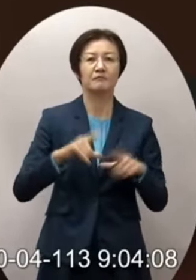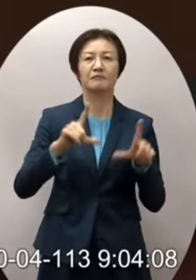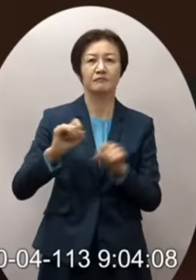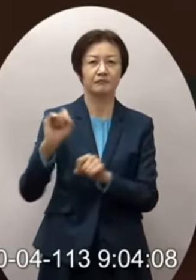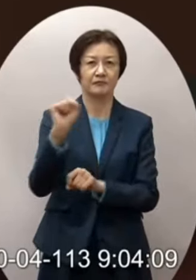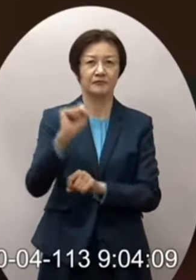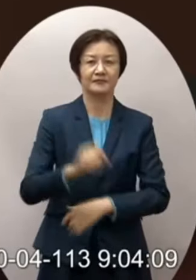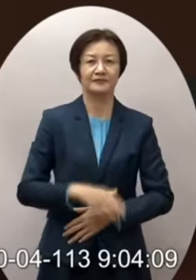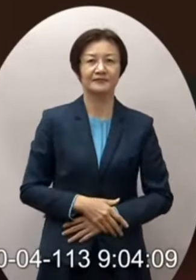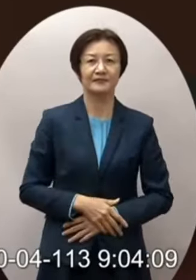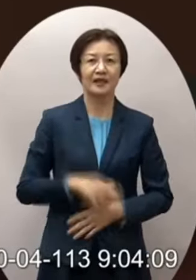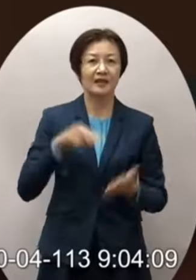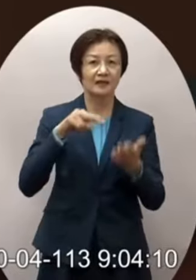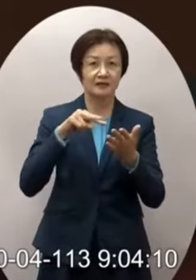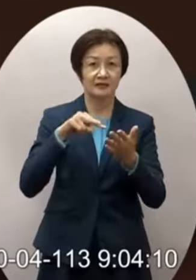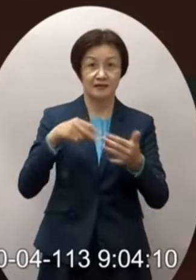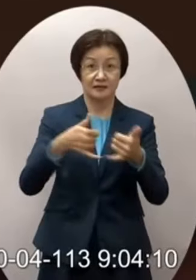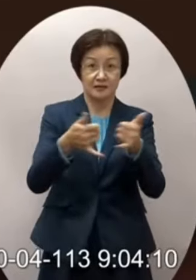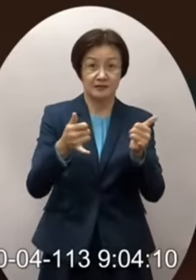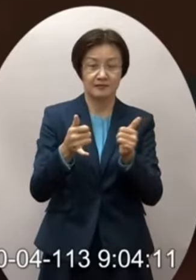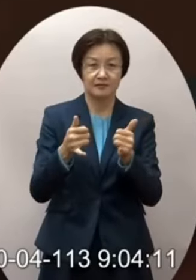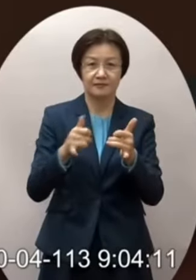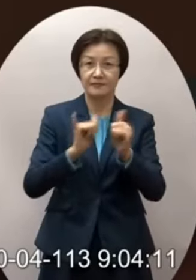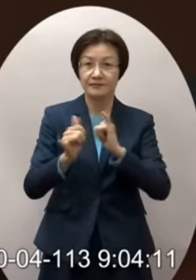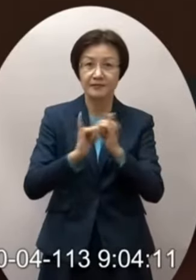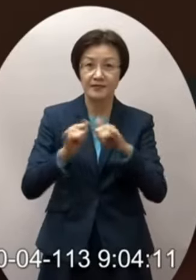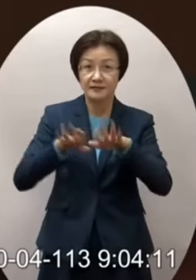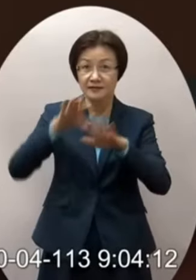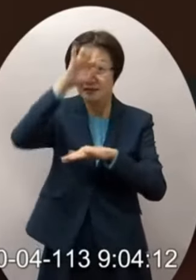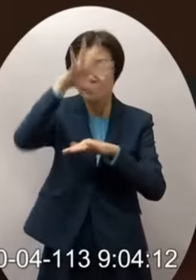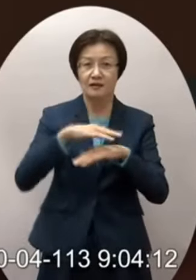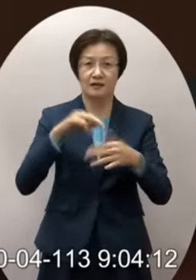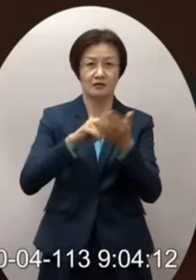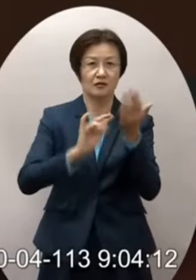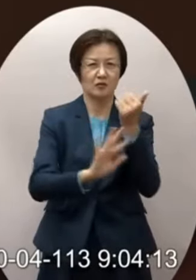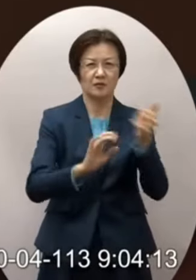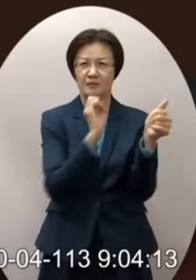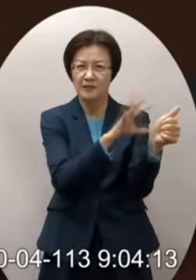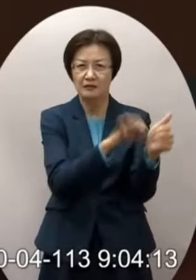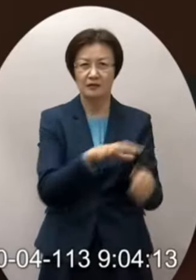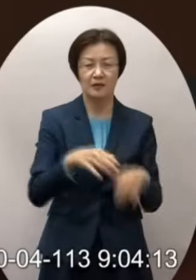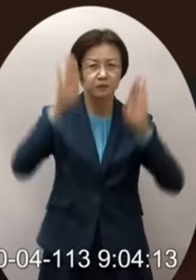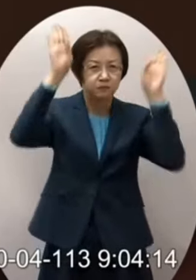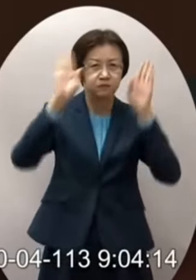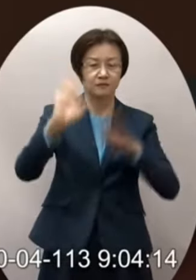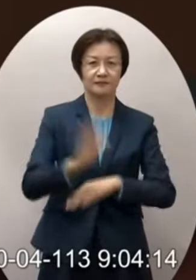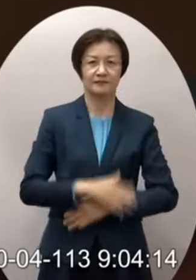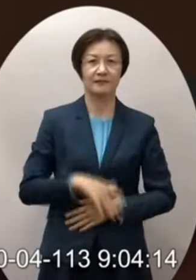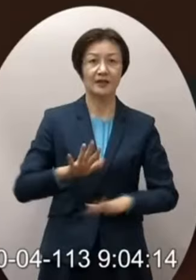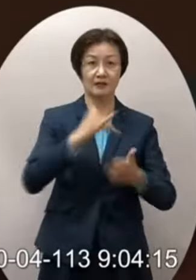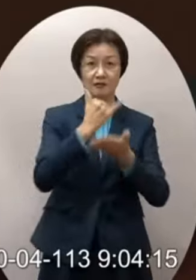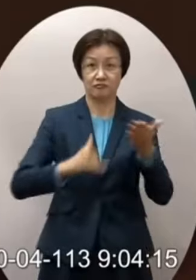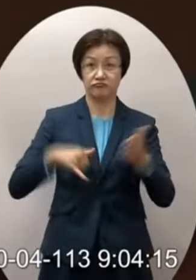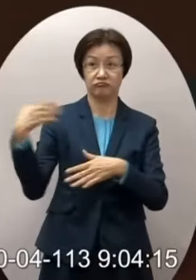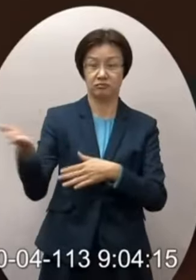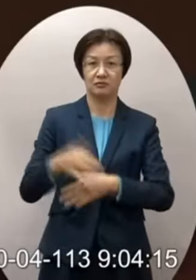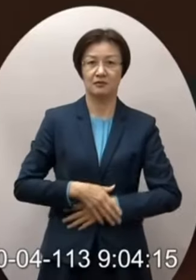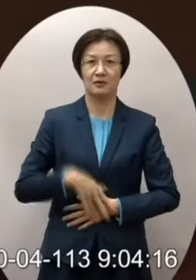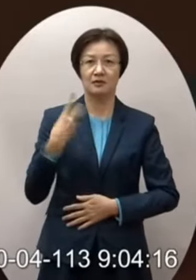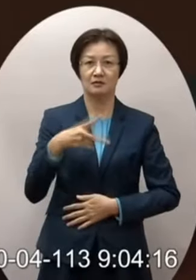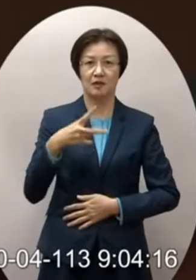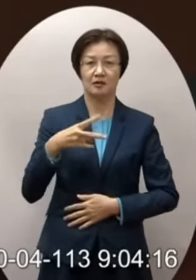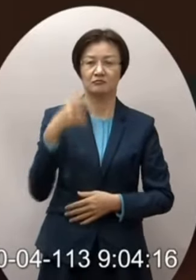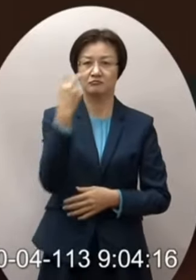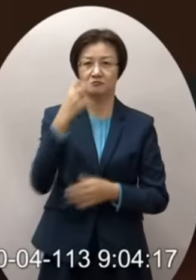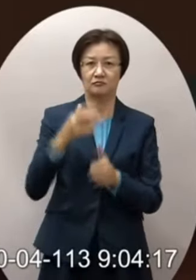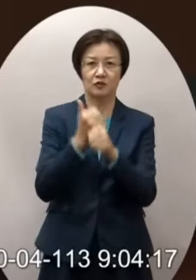提醒民进党的立法委员们，请做一个专业的立委，不要胡说八道。我们现在退回去还有监督的总预算